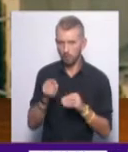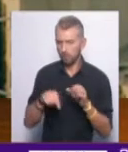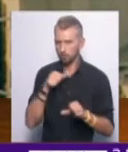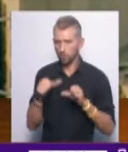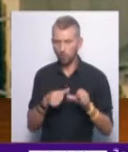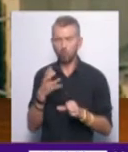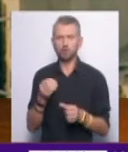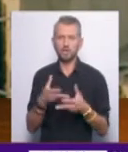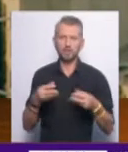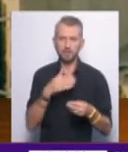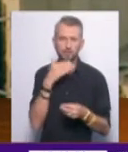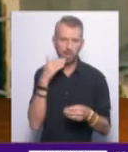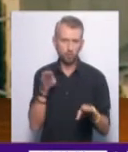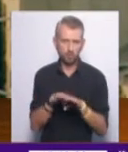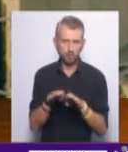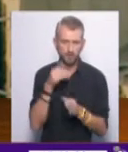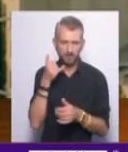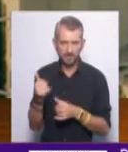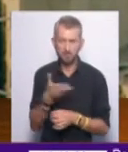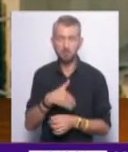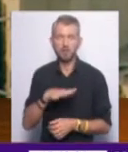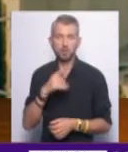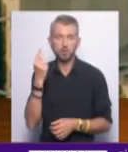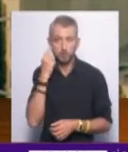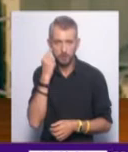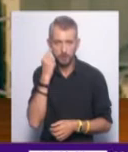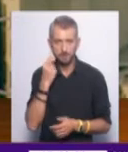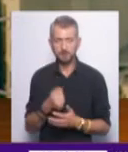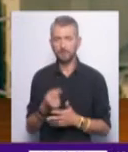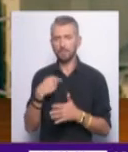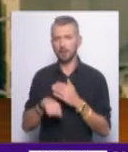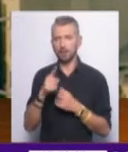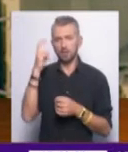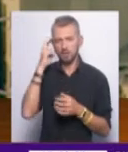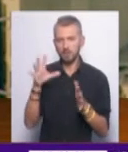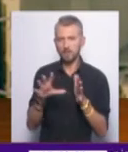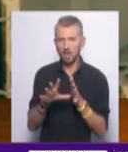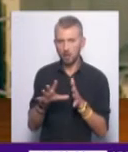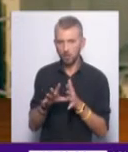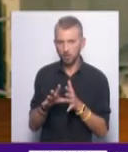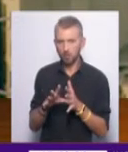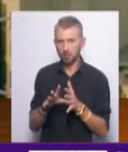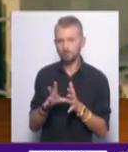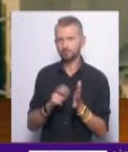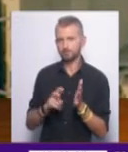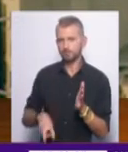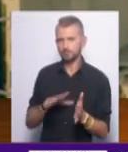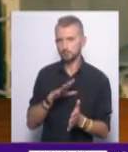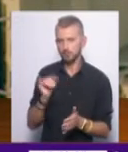що навесні дуже багато подібних дзвінків ми чули. Ну, тому що Київенерго залишав свій піст і таким